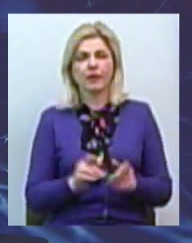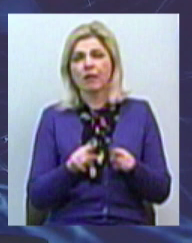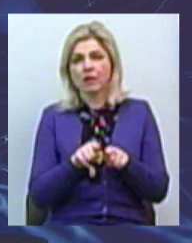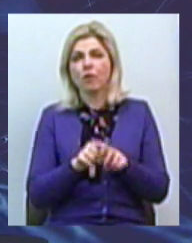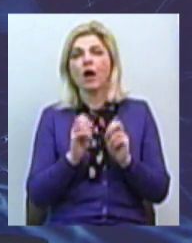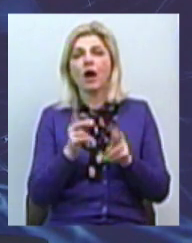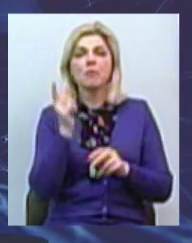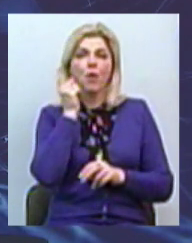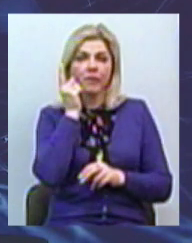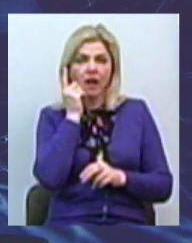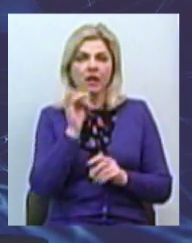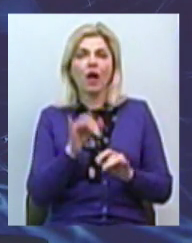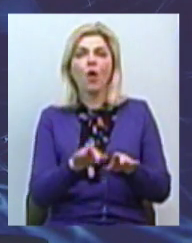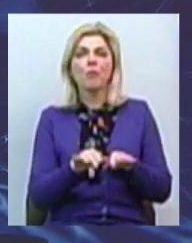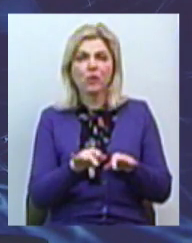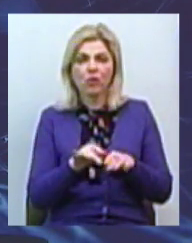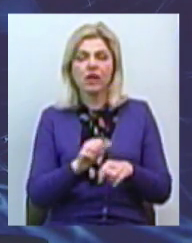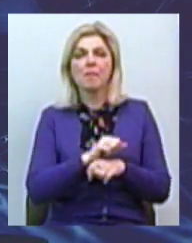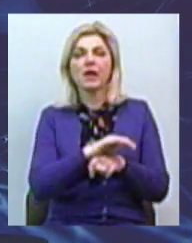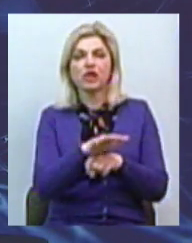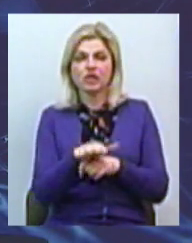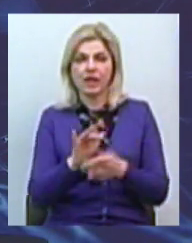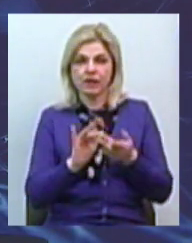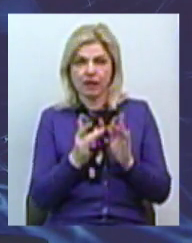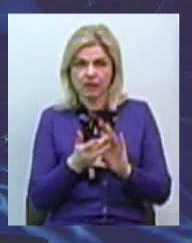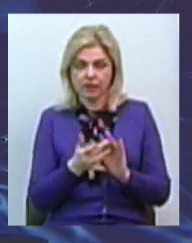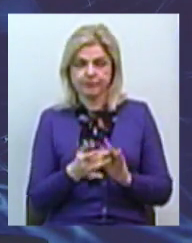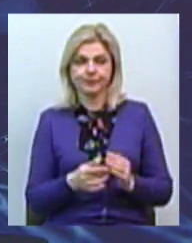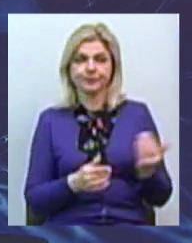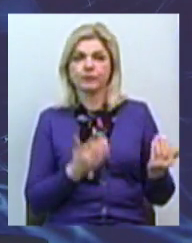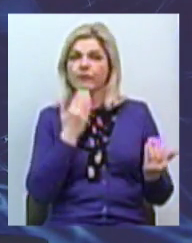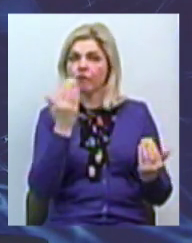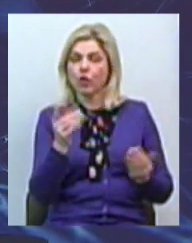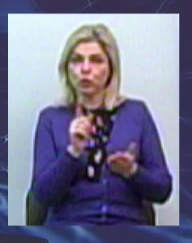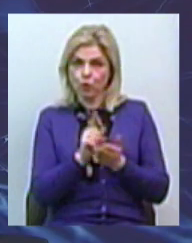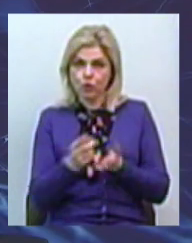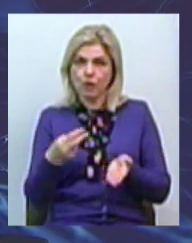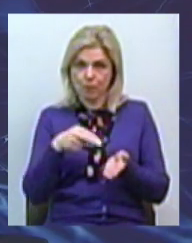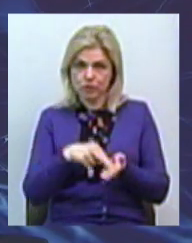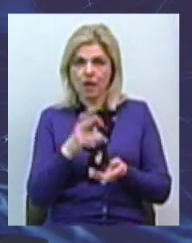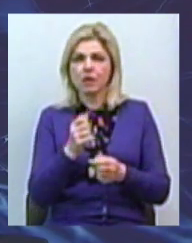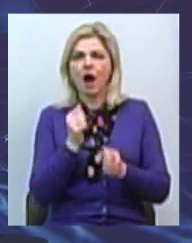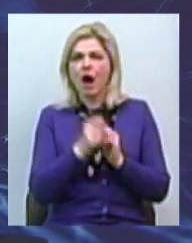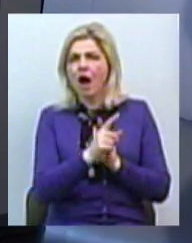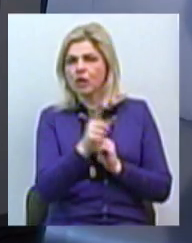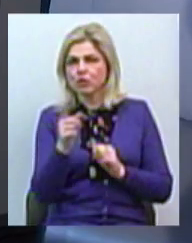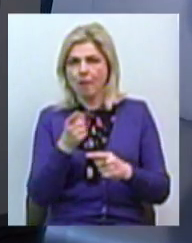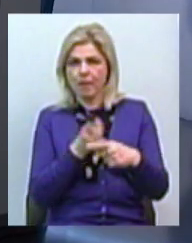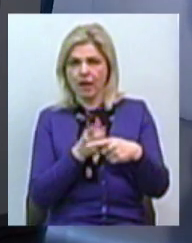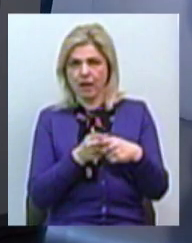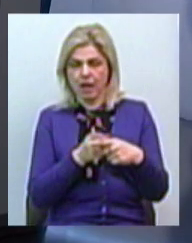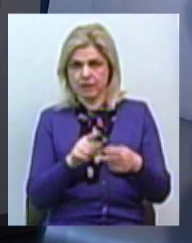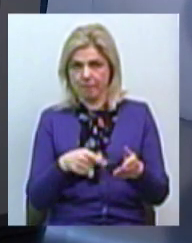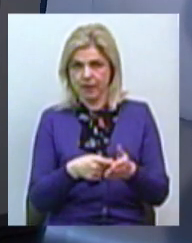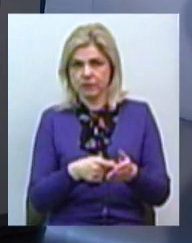там комп'ютер в мережі інтернет. І тобто, вони повинні бути встановлені на кожному перехресті міста, так? Так, це вони